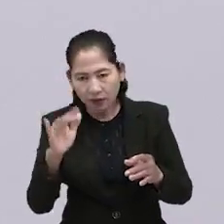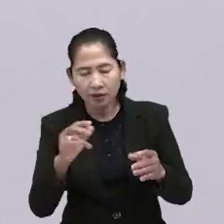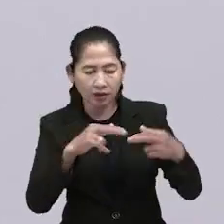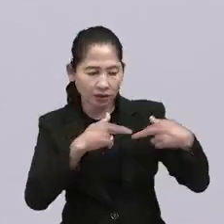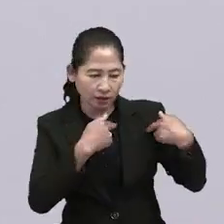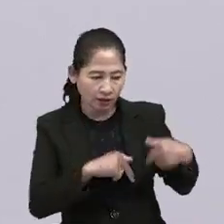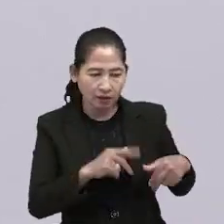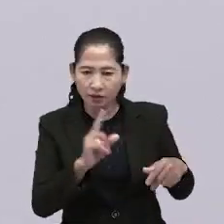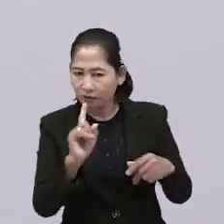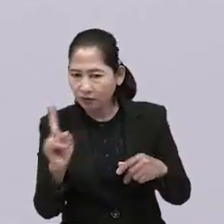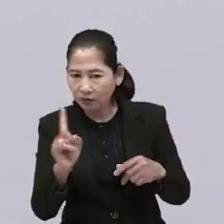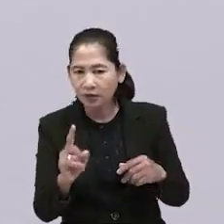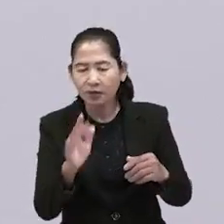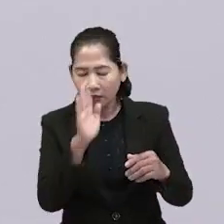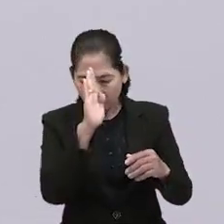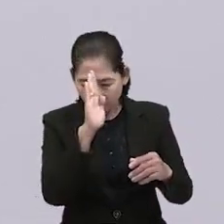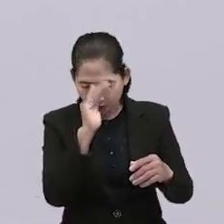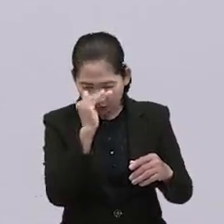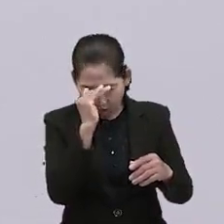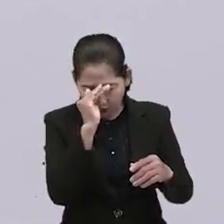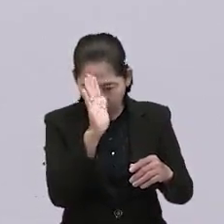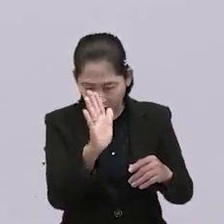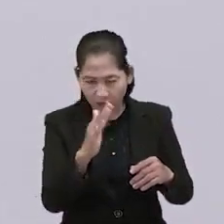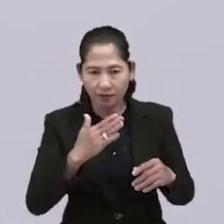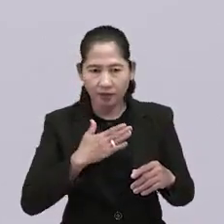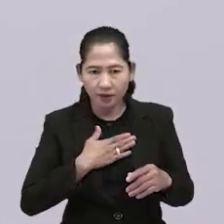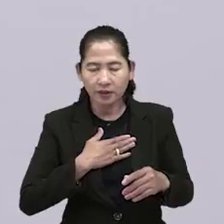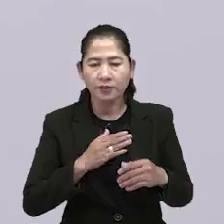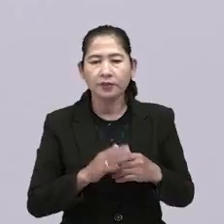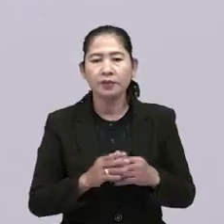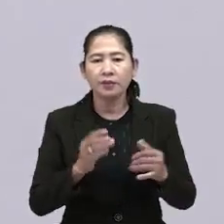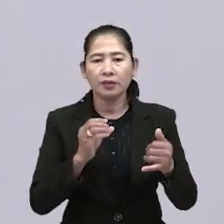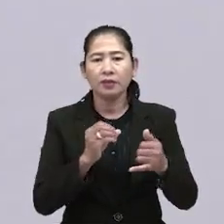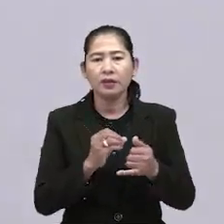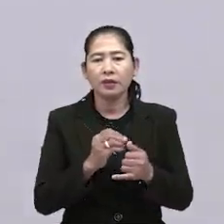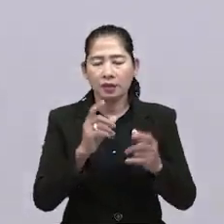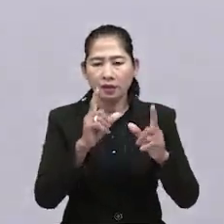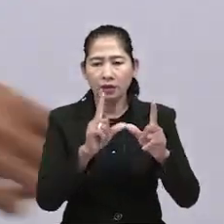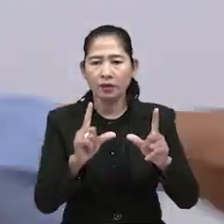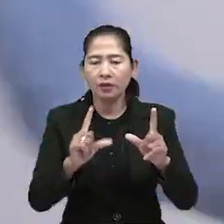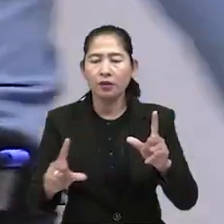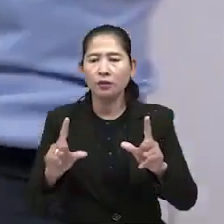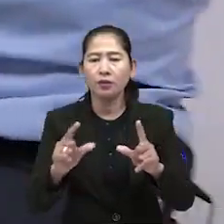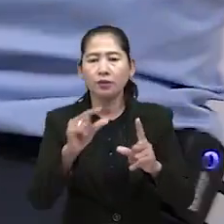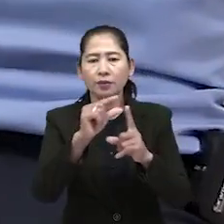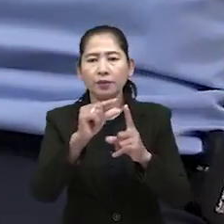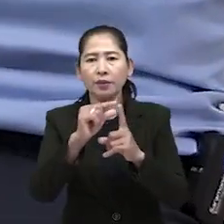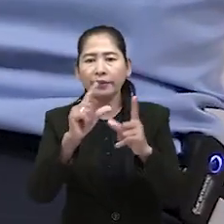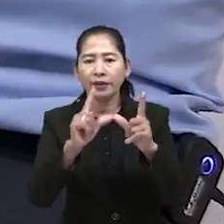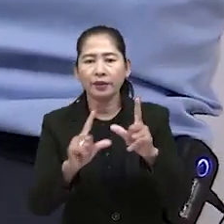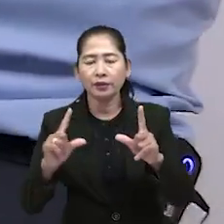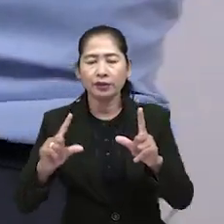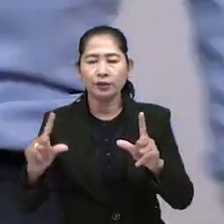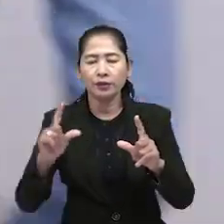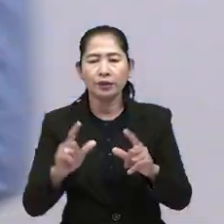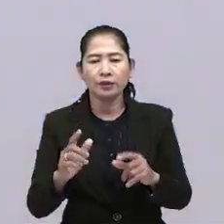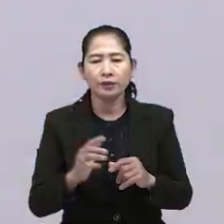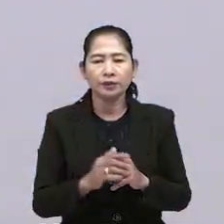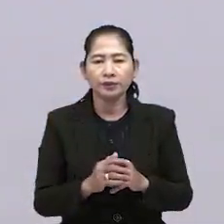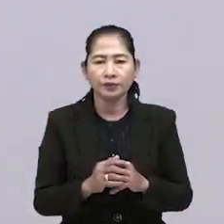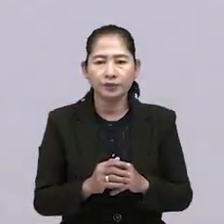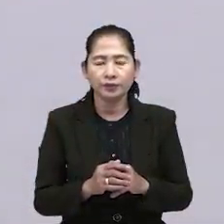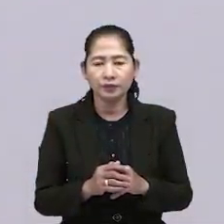កចិត្តវិញណាស្មោះត្រង់នឹងម្ចាស់ចាប់ដើមរកកន្លែងជួនសាក់មើលពាកជួនកូនពាកជួនថាជួនអ